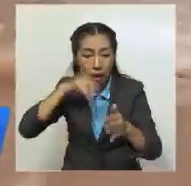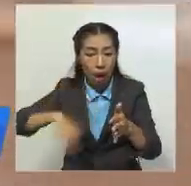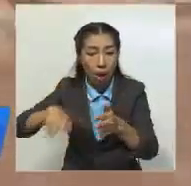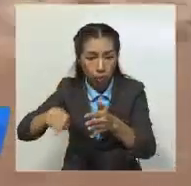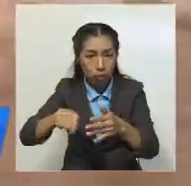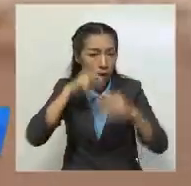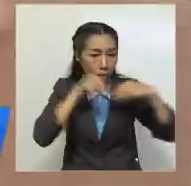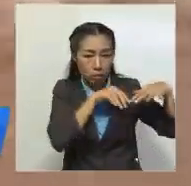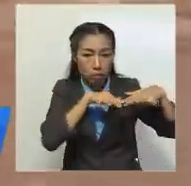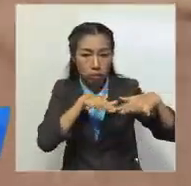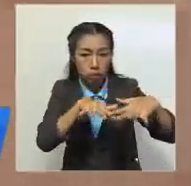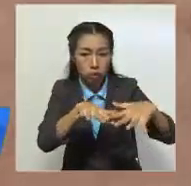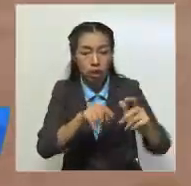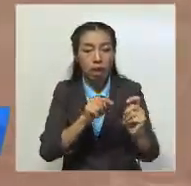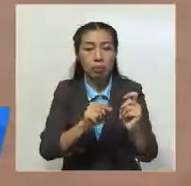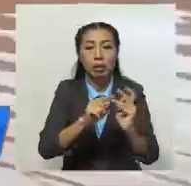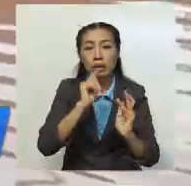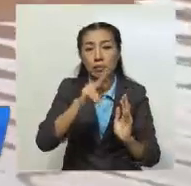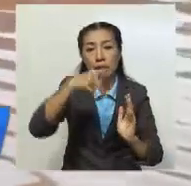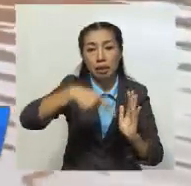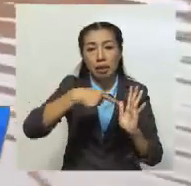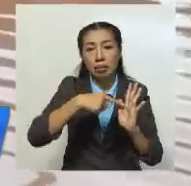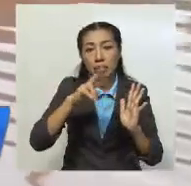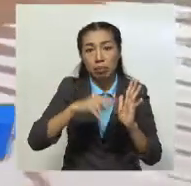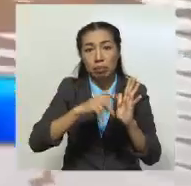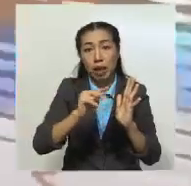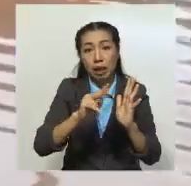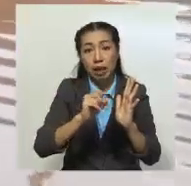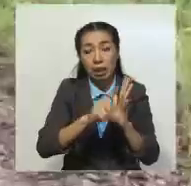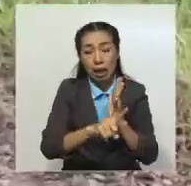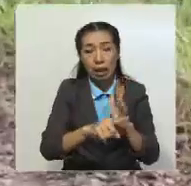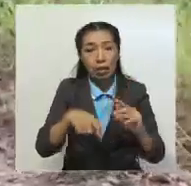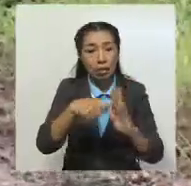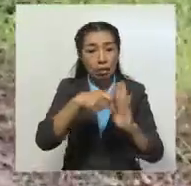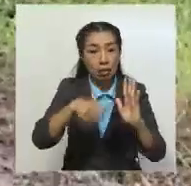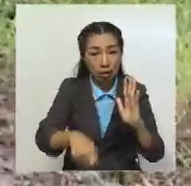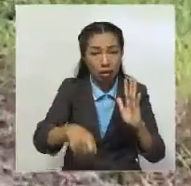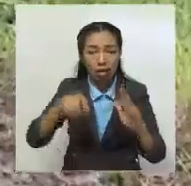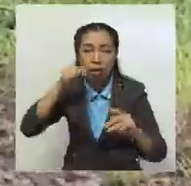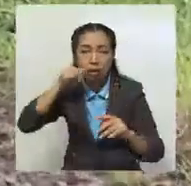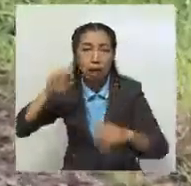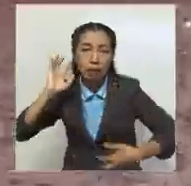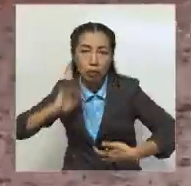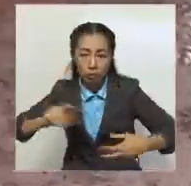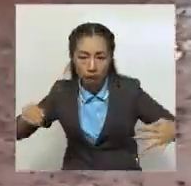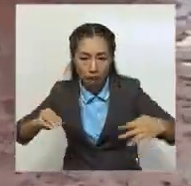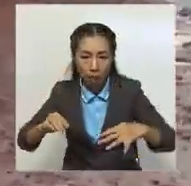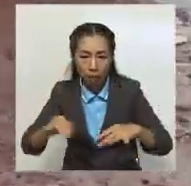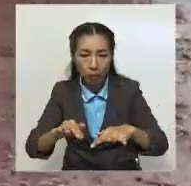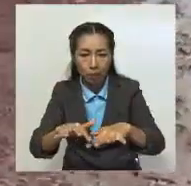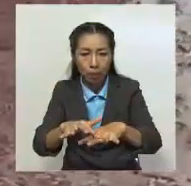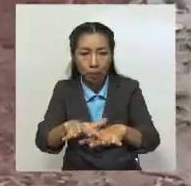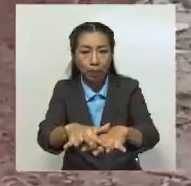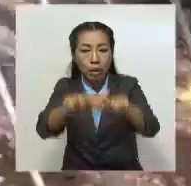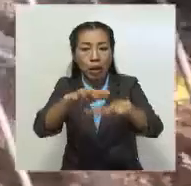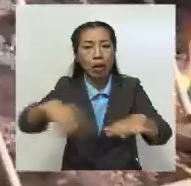ำอีกหนึ่งส่วนก็คือที่อำเภอเทพารักษ์จังหวัดนครราชสีมานะคะพอน้ำสองส่วนนี้ไหลมาสมทบกันปราก